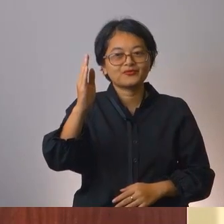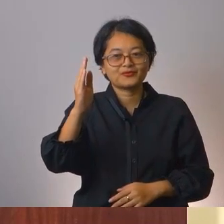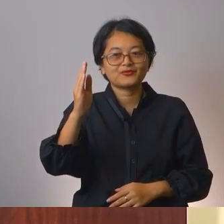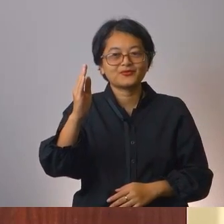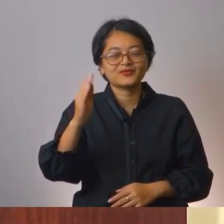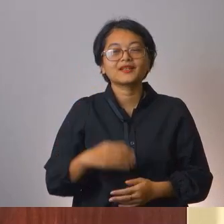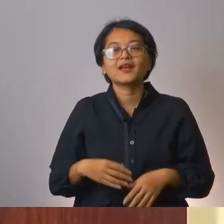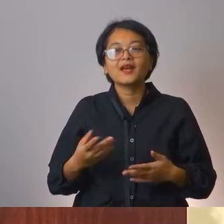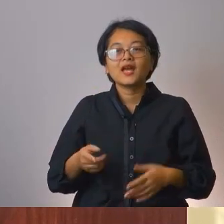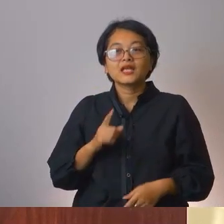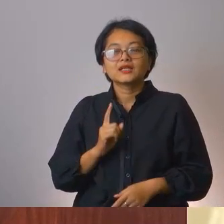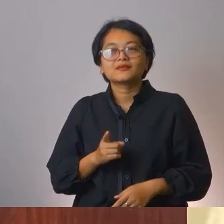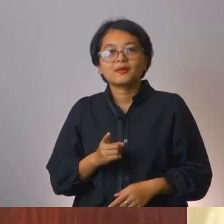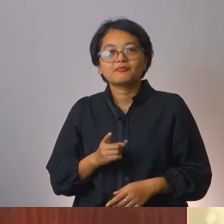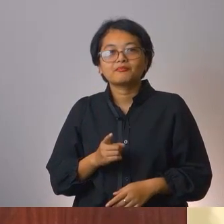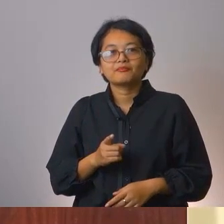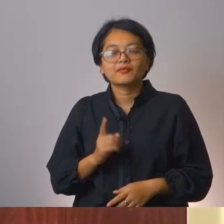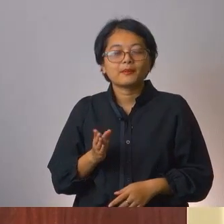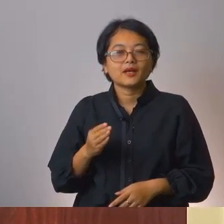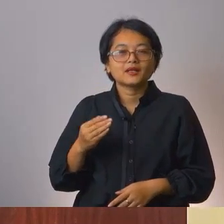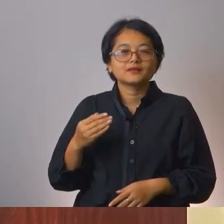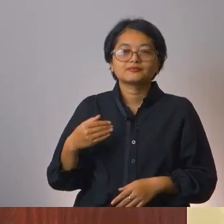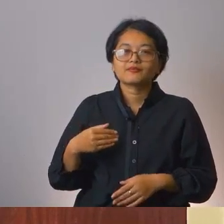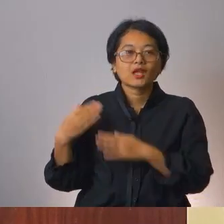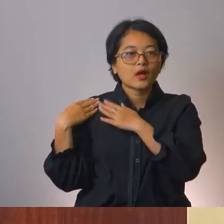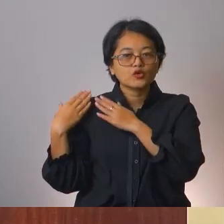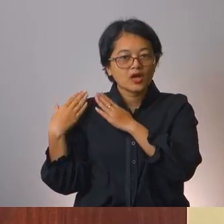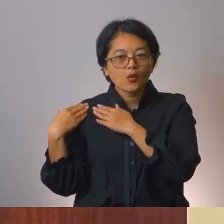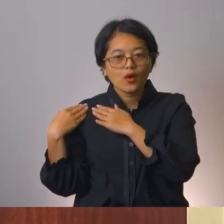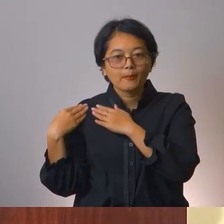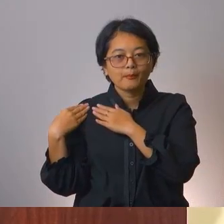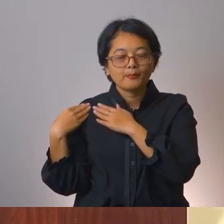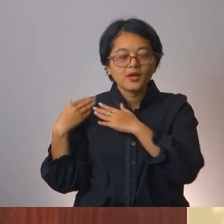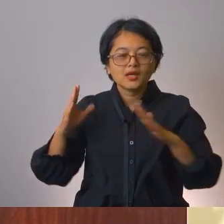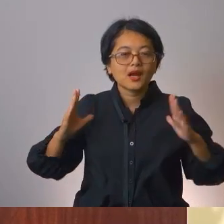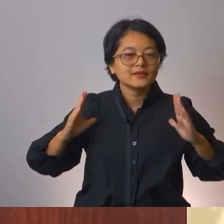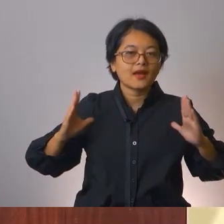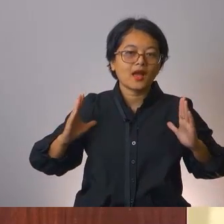jabatan, kekayaan, materi tidak harus